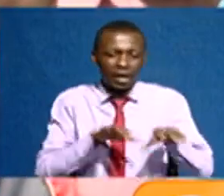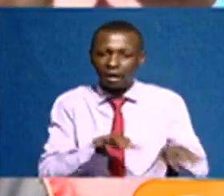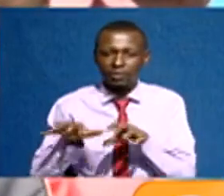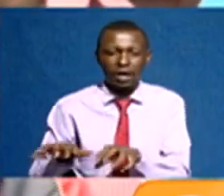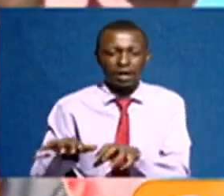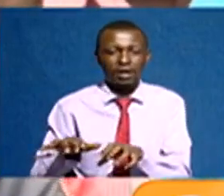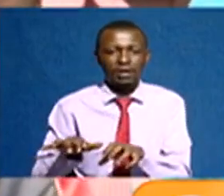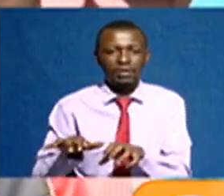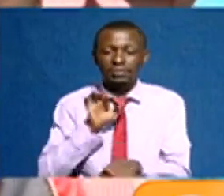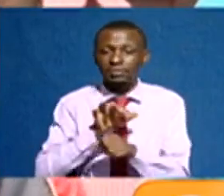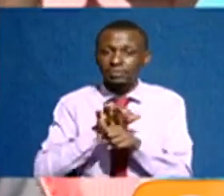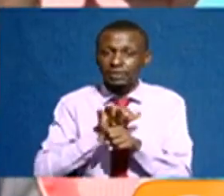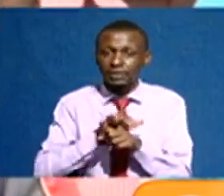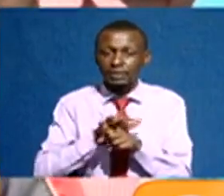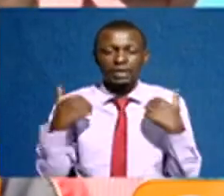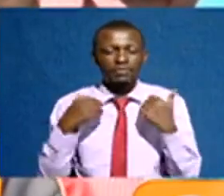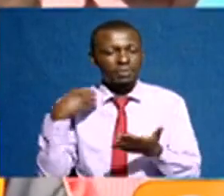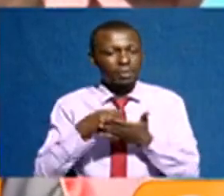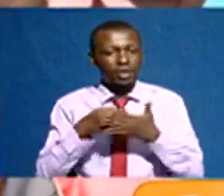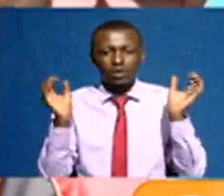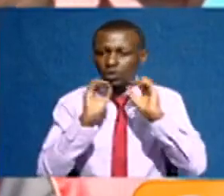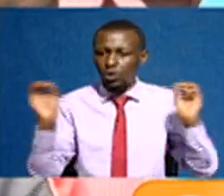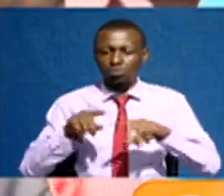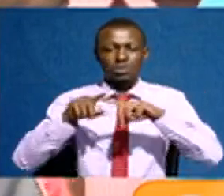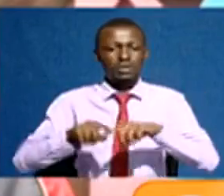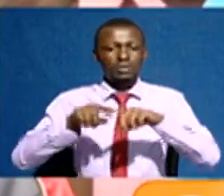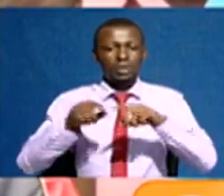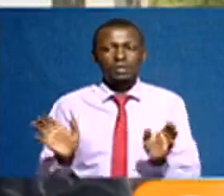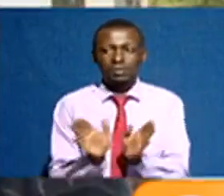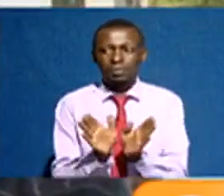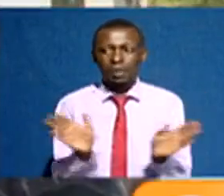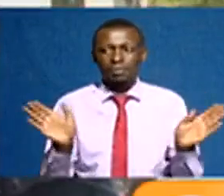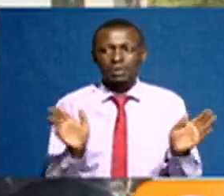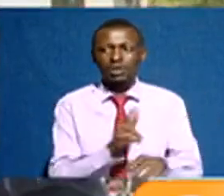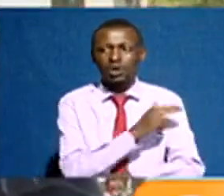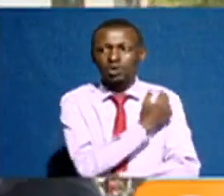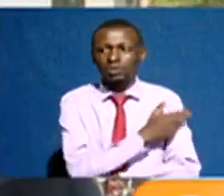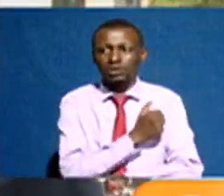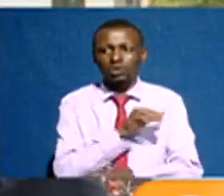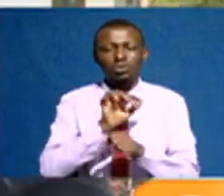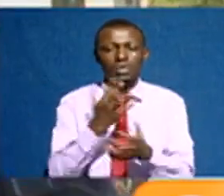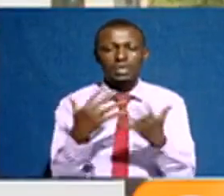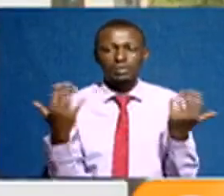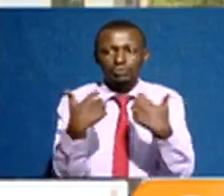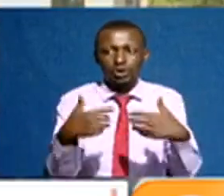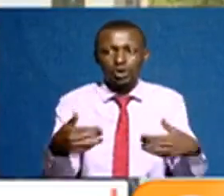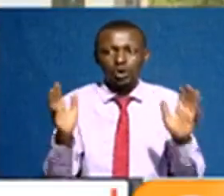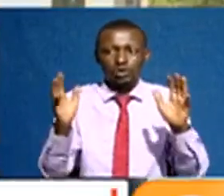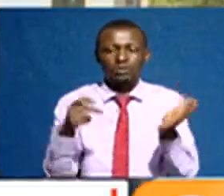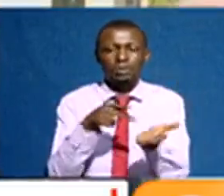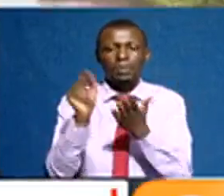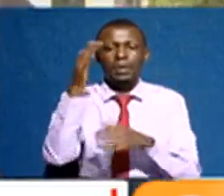na wengi wa waken hawana pesa so weme hizi m hospitali za umma wengi wote vitu vya waku